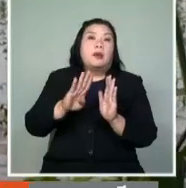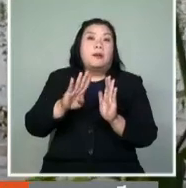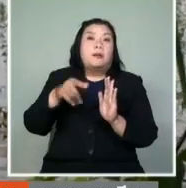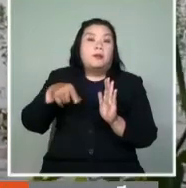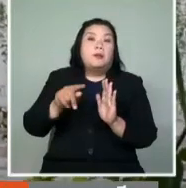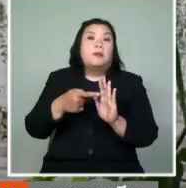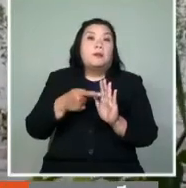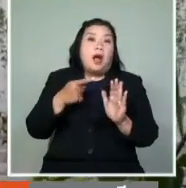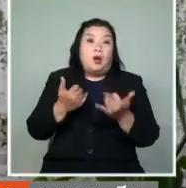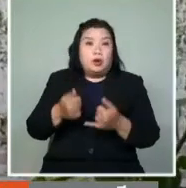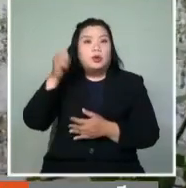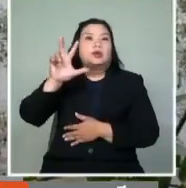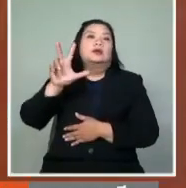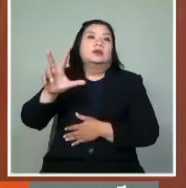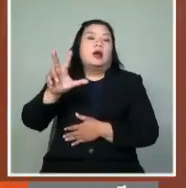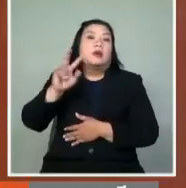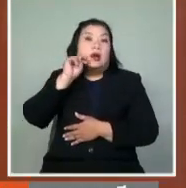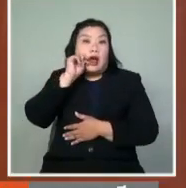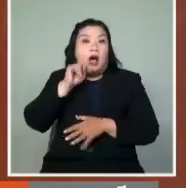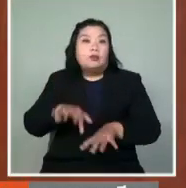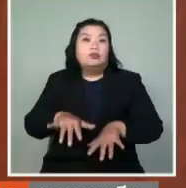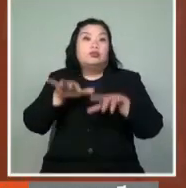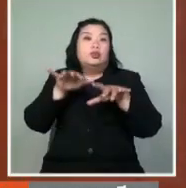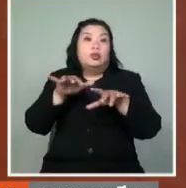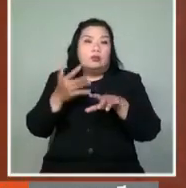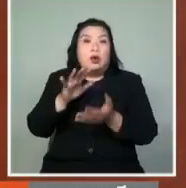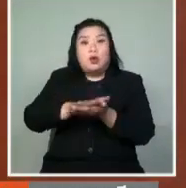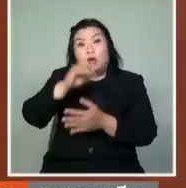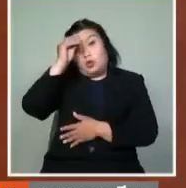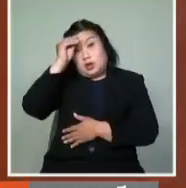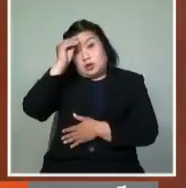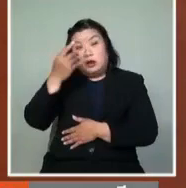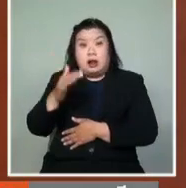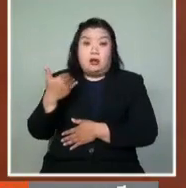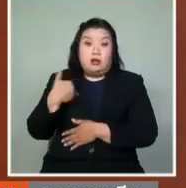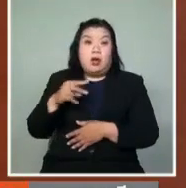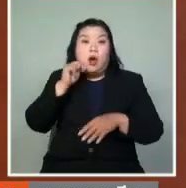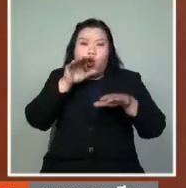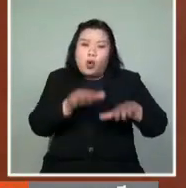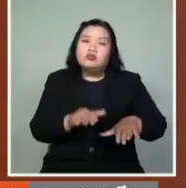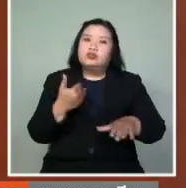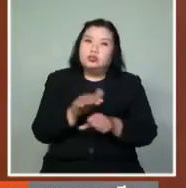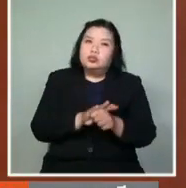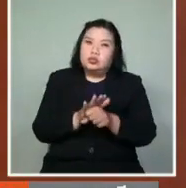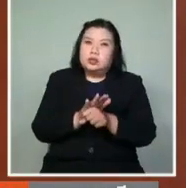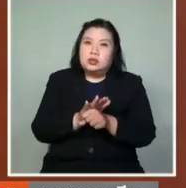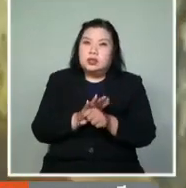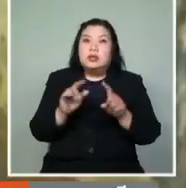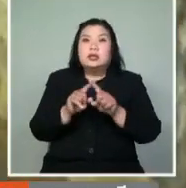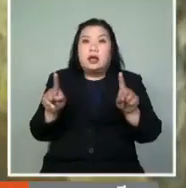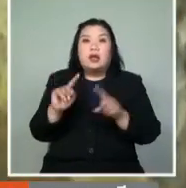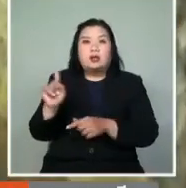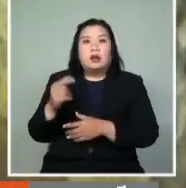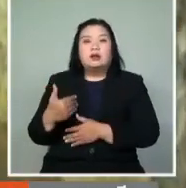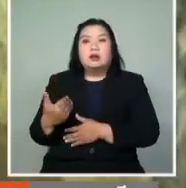3แล้วครับล่าสุดปริมาณน้ำที่ท่วมขังอยู่ที่บริเวณโรงเรียนก็เริ่มที่จะลดระดับลงบ้างเล็กน้อยนะครับแต่ก็ยังคงมีม